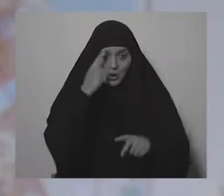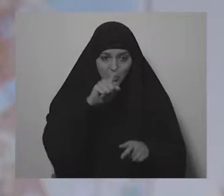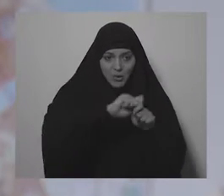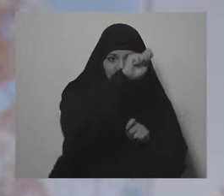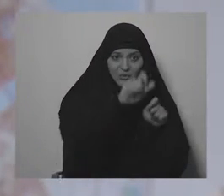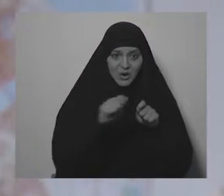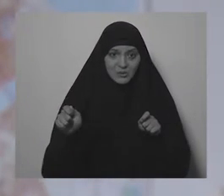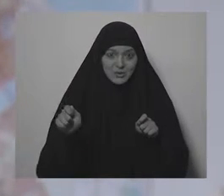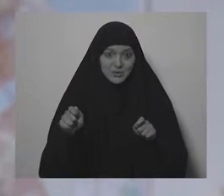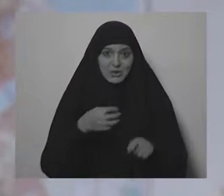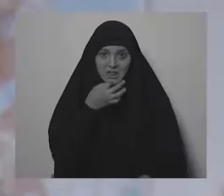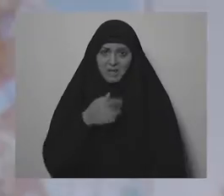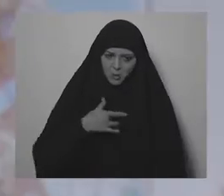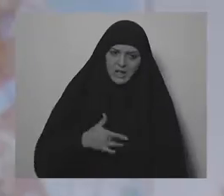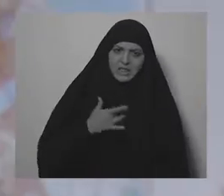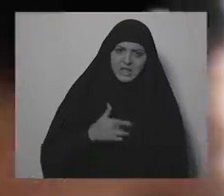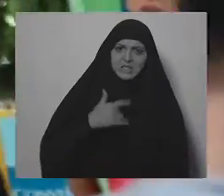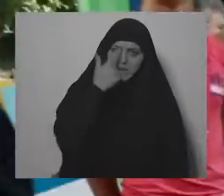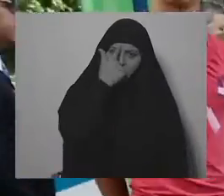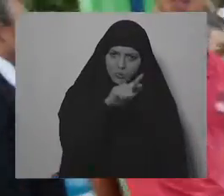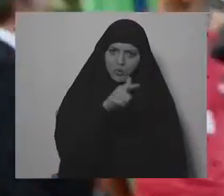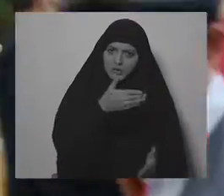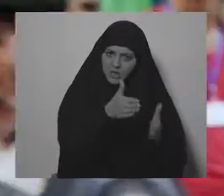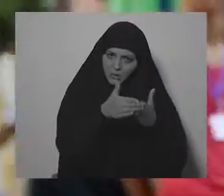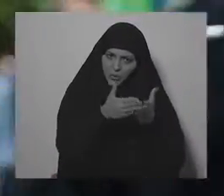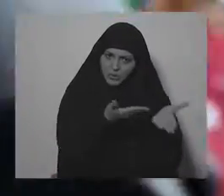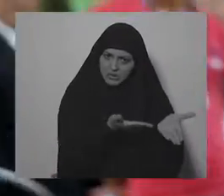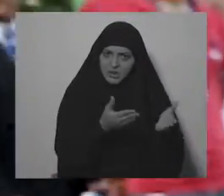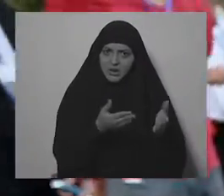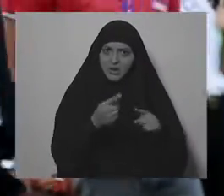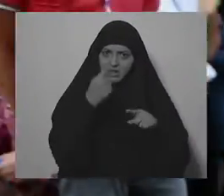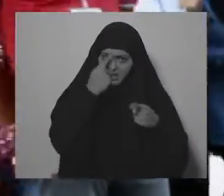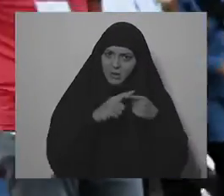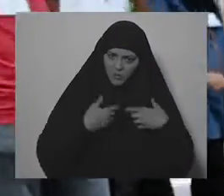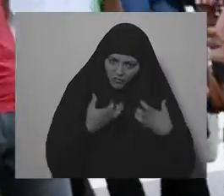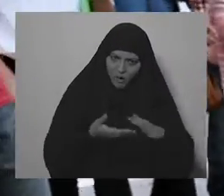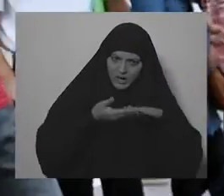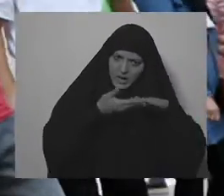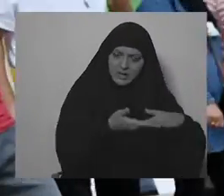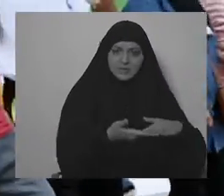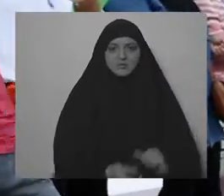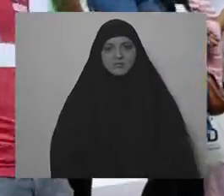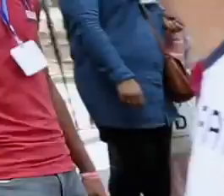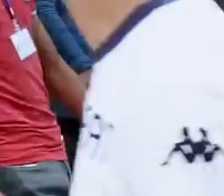التشخيص، وراهو احنا معناها انتريسي بالموضوع هذا ونحبوا نتعاونوا معاك.